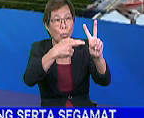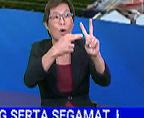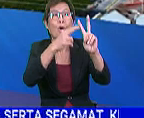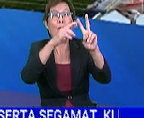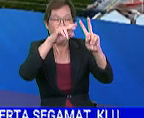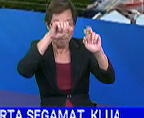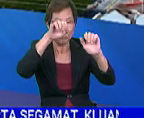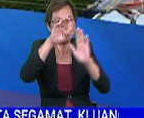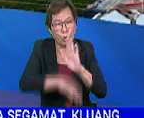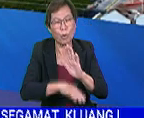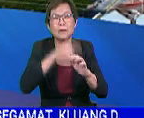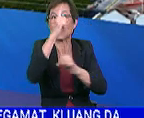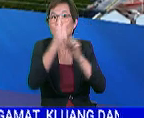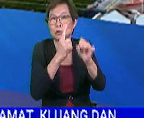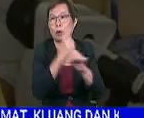mampu milik